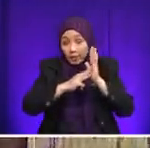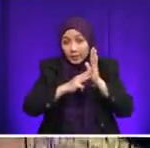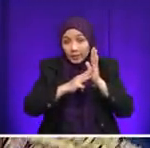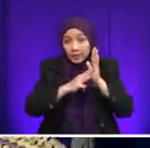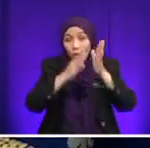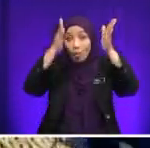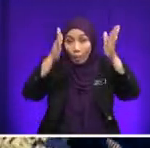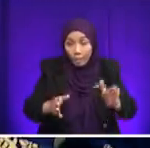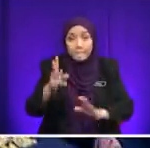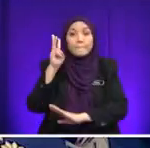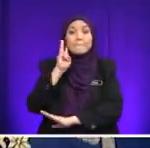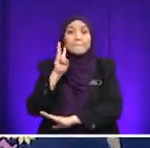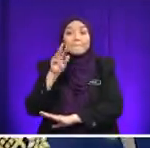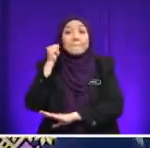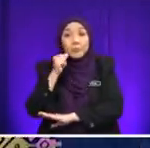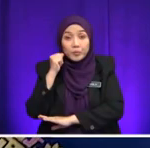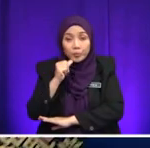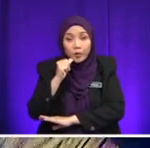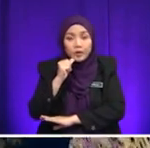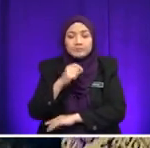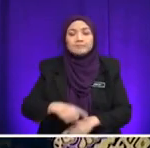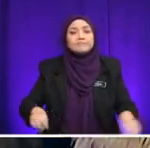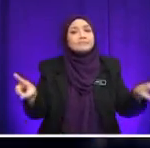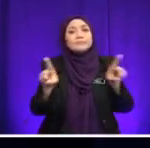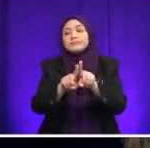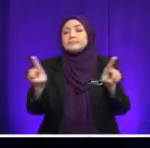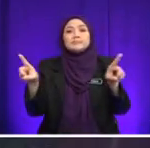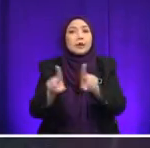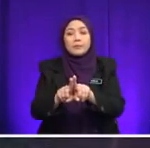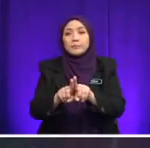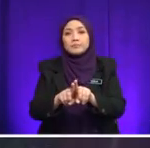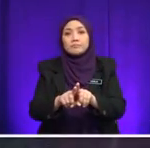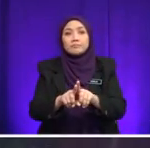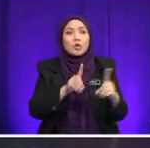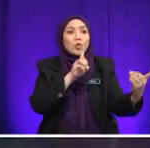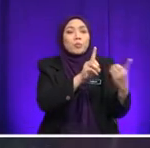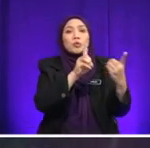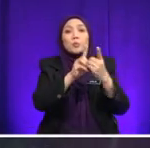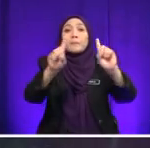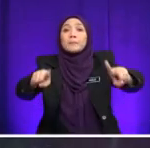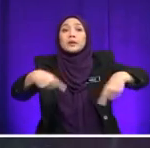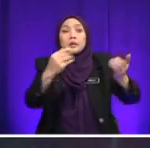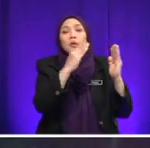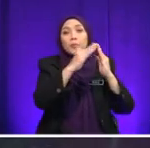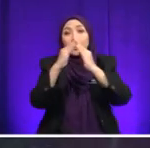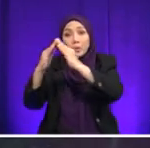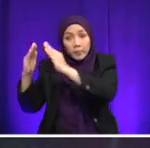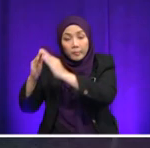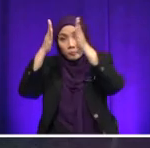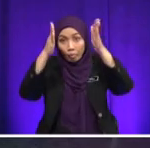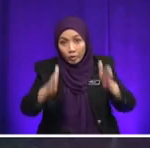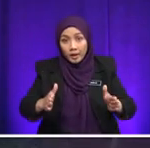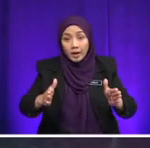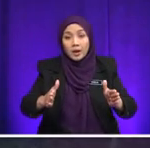bersama-sama dengan penduduk tempat dan Serawak yang lain Mereka telah berkunjung rumah ke rumah untuk memberikan kesadaran kepada